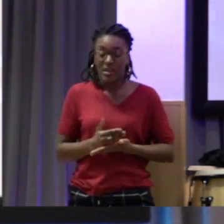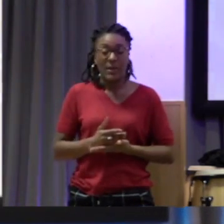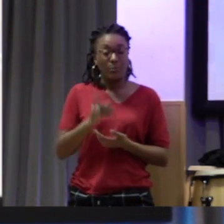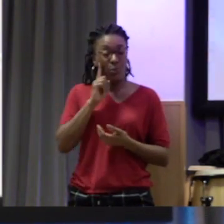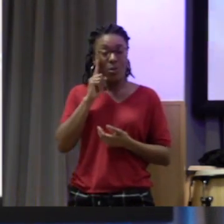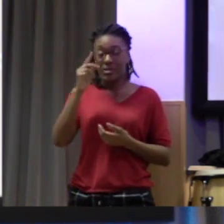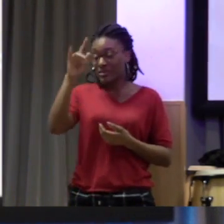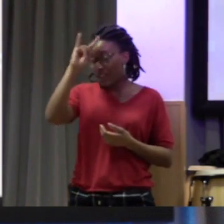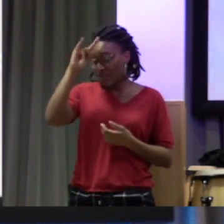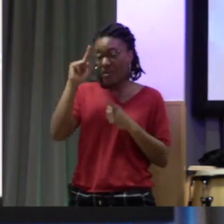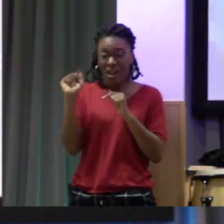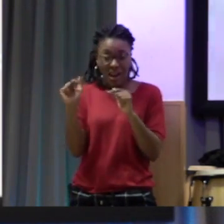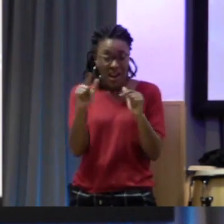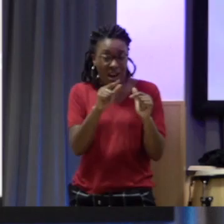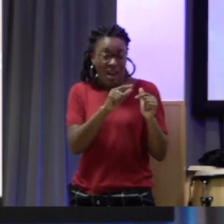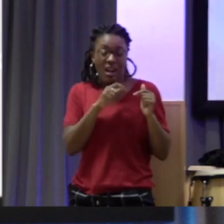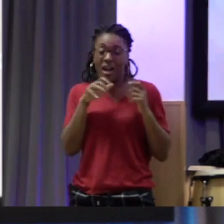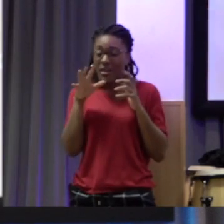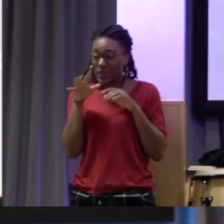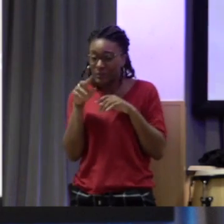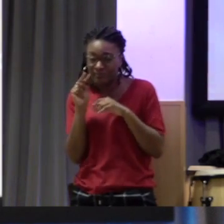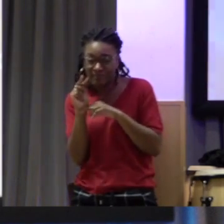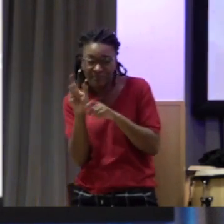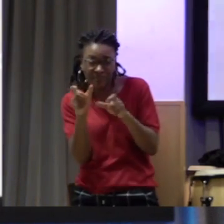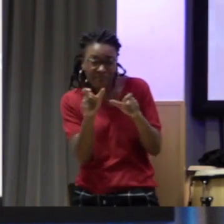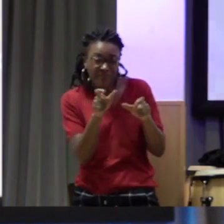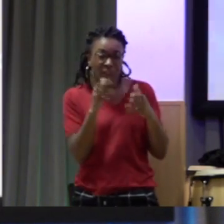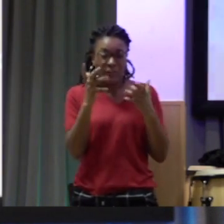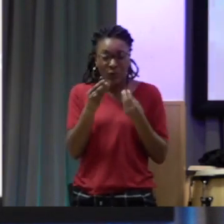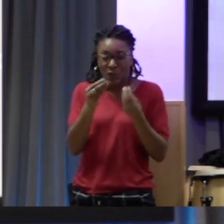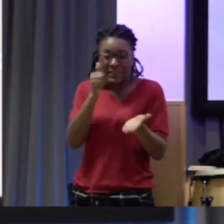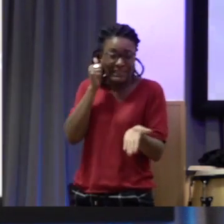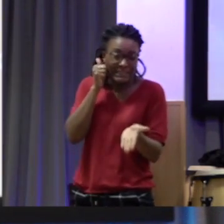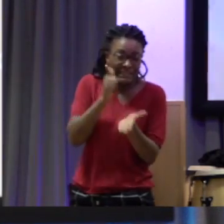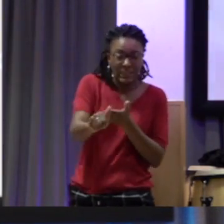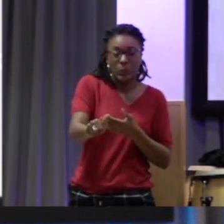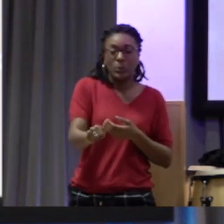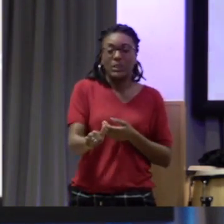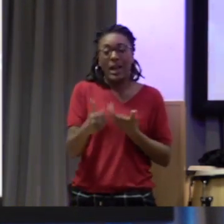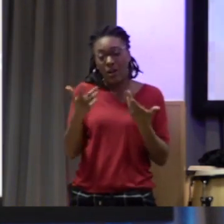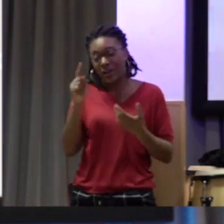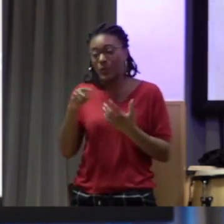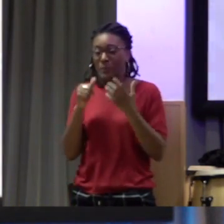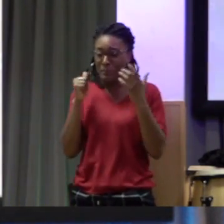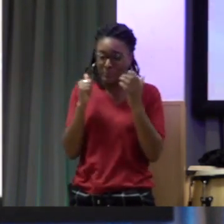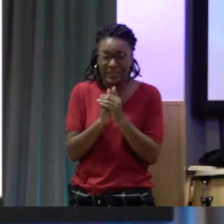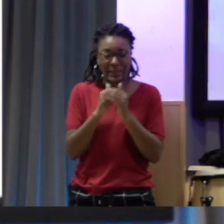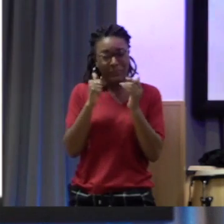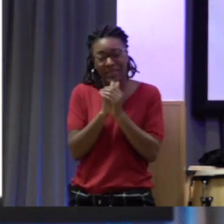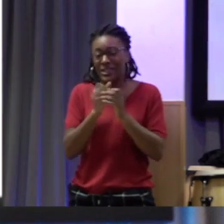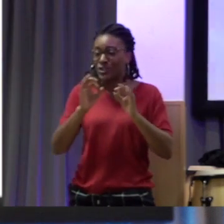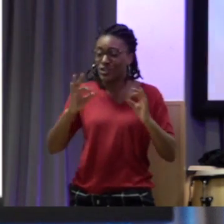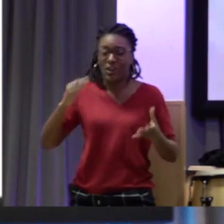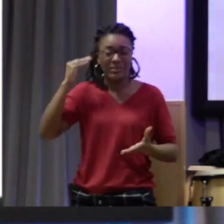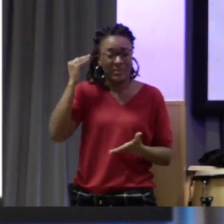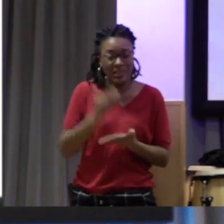l'ennemi rôde autour de nous. Et tout ce qu'il veut, c'est nous détruire. Donc, priez sans cesse.